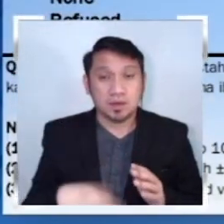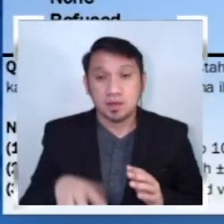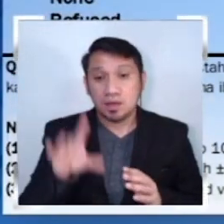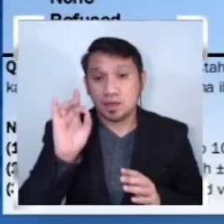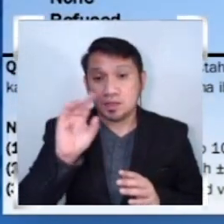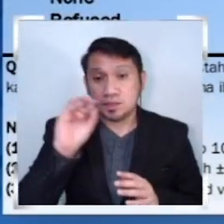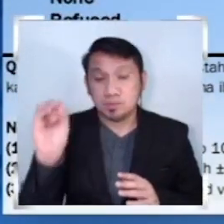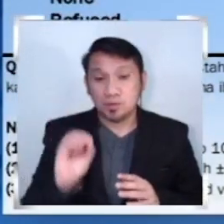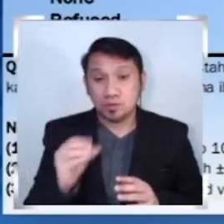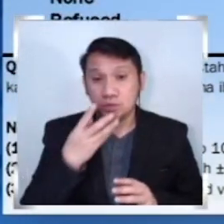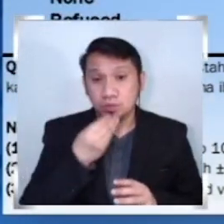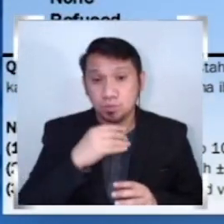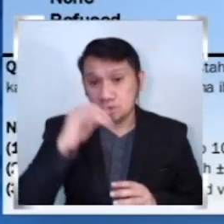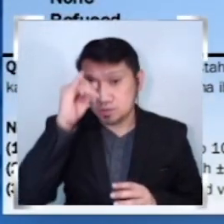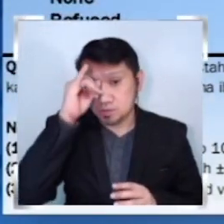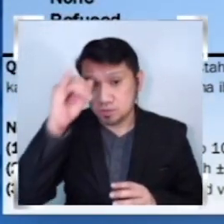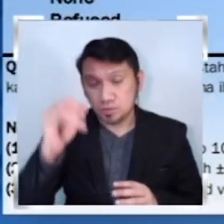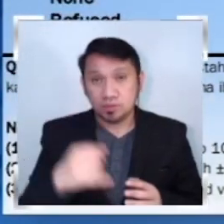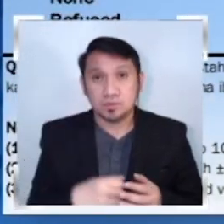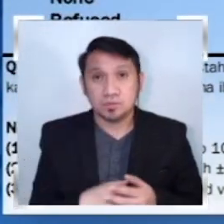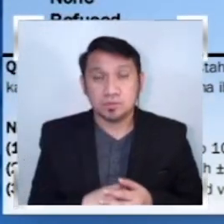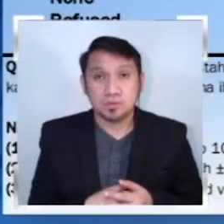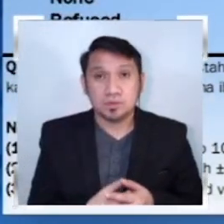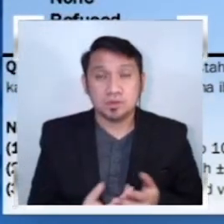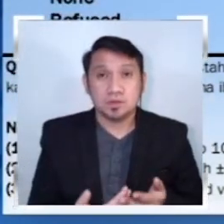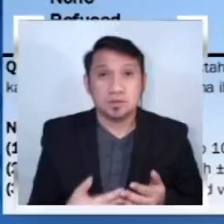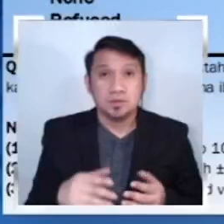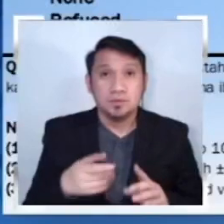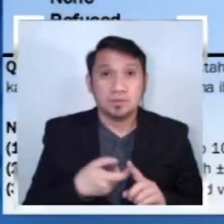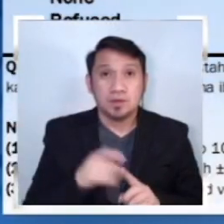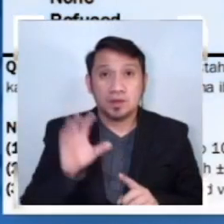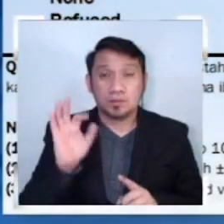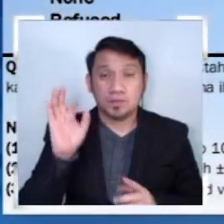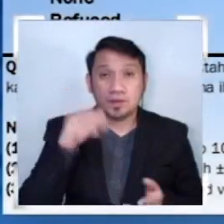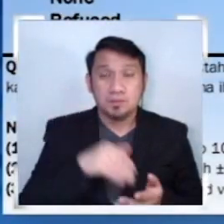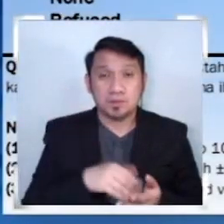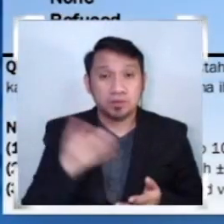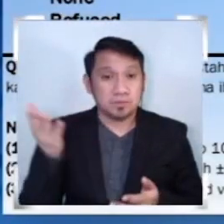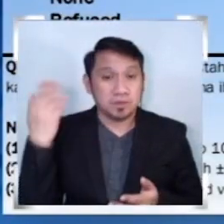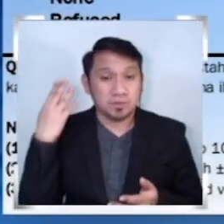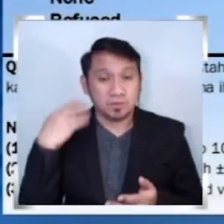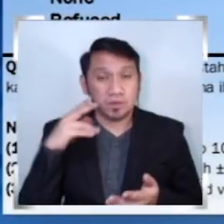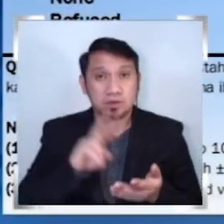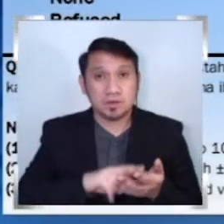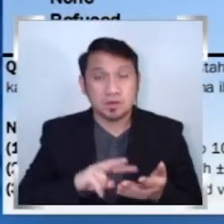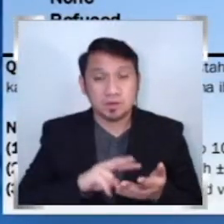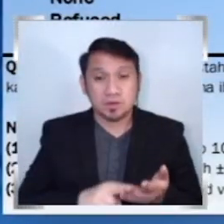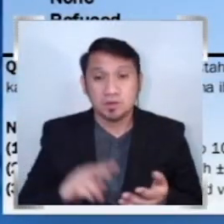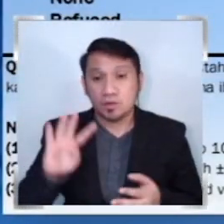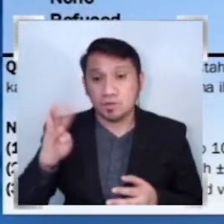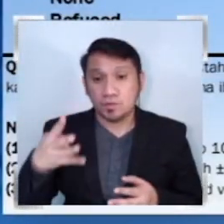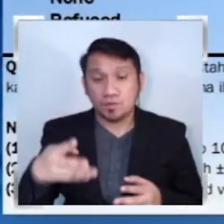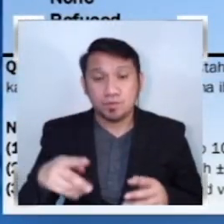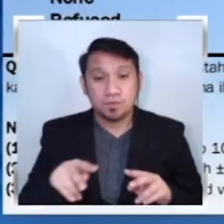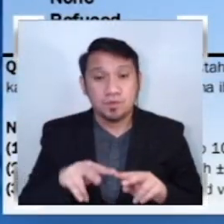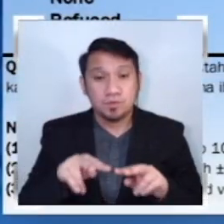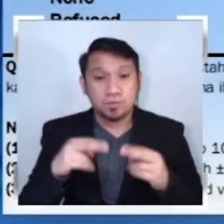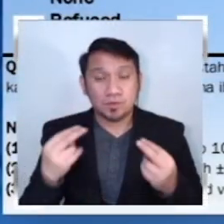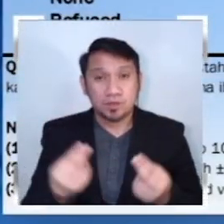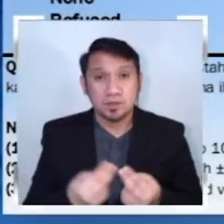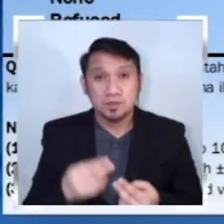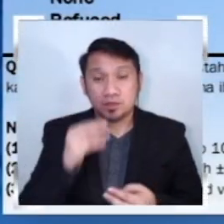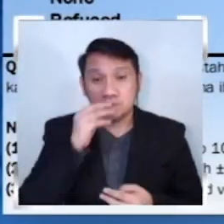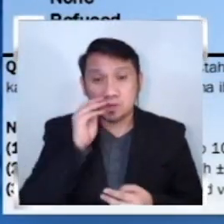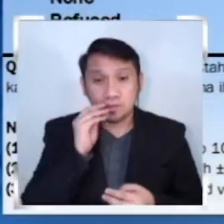Manila Mayor Esco Moreno, bahagyang buwaba mula sa 9% sa nakaraang survey. Nasa pang-apat na pwesto naman si Senador Manny Pacquiao na may